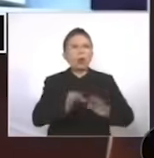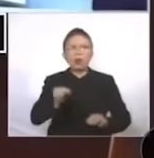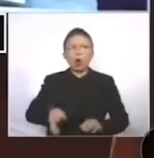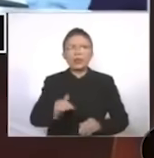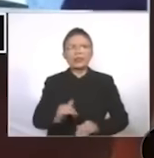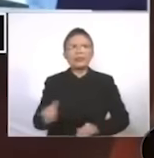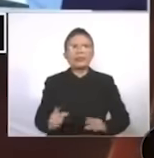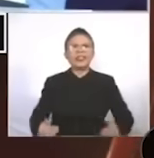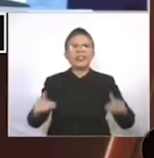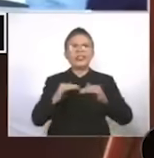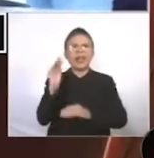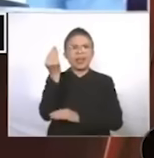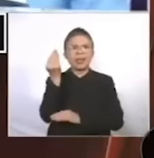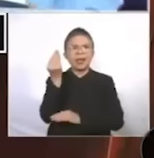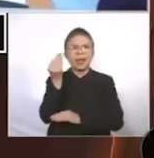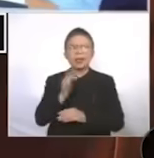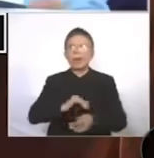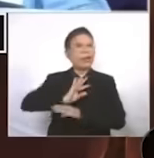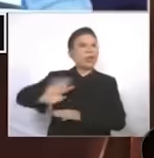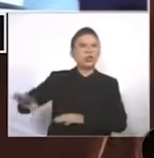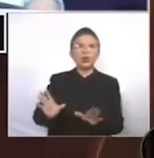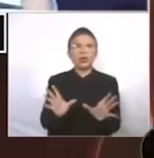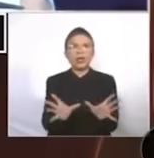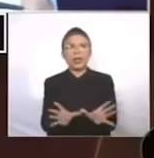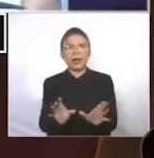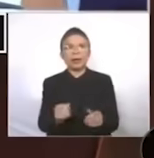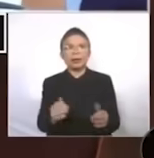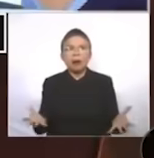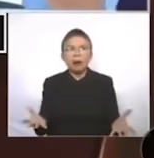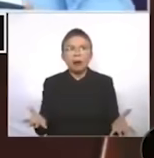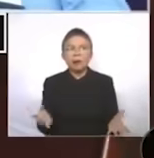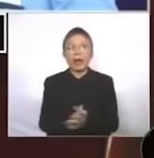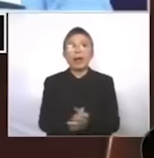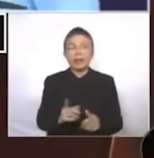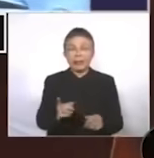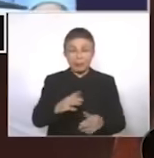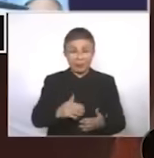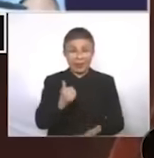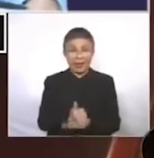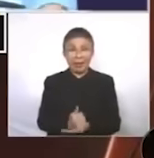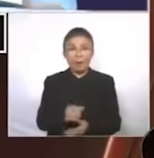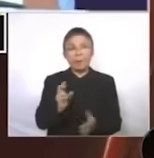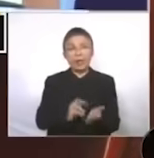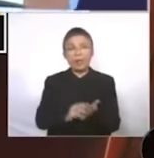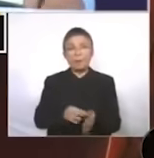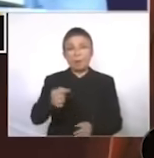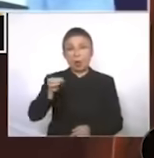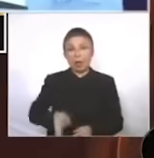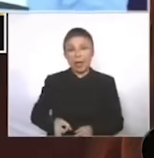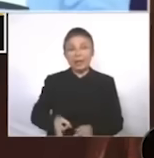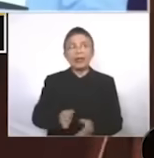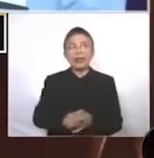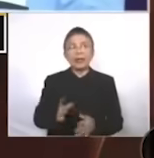ee duit menerima kaos menerima makan siang tetapi jawabannya semuanya anisbah